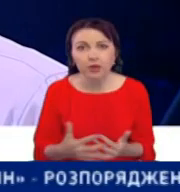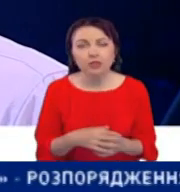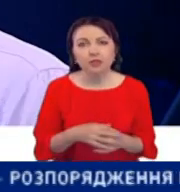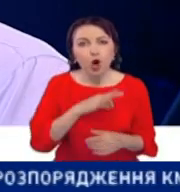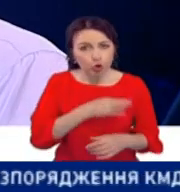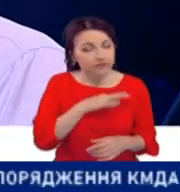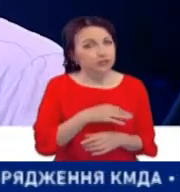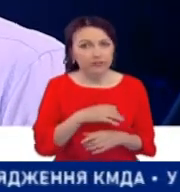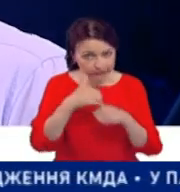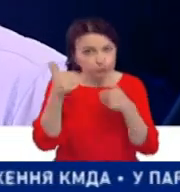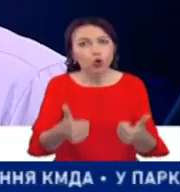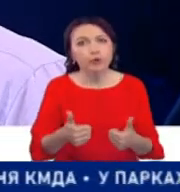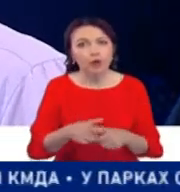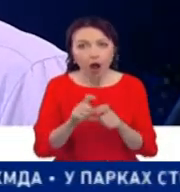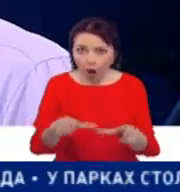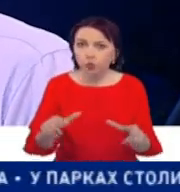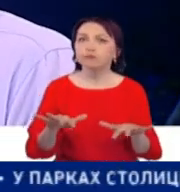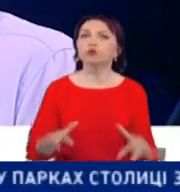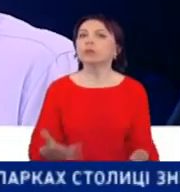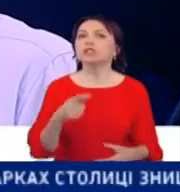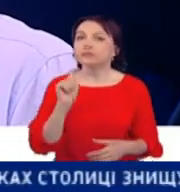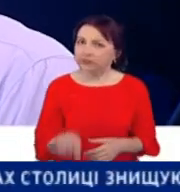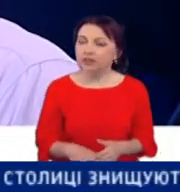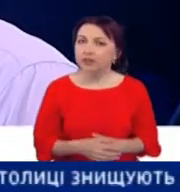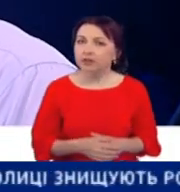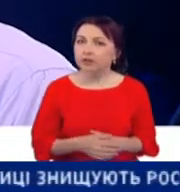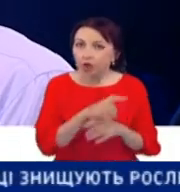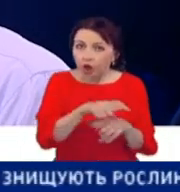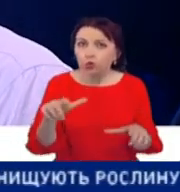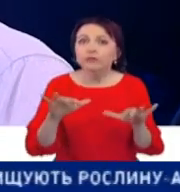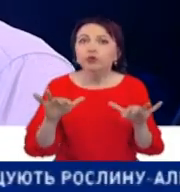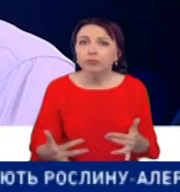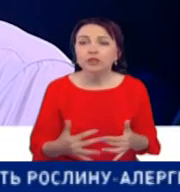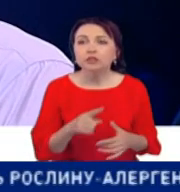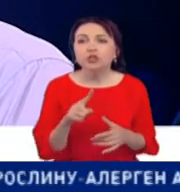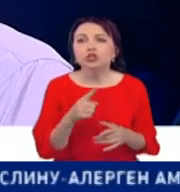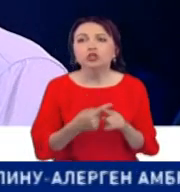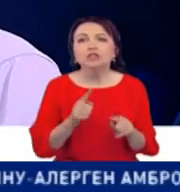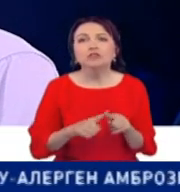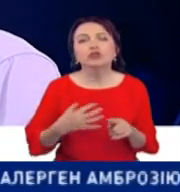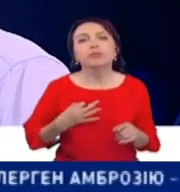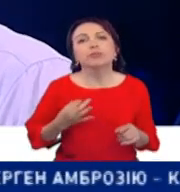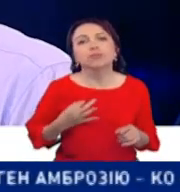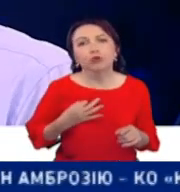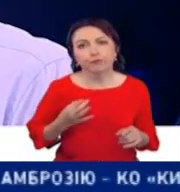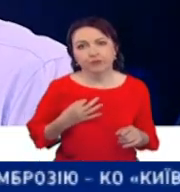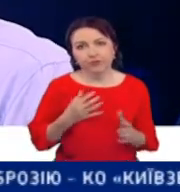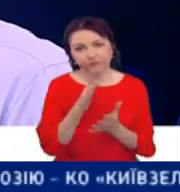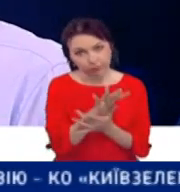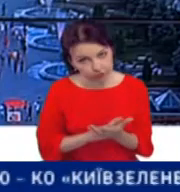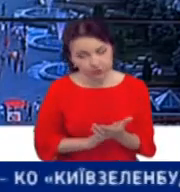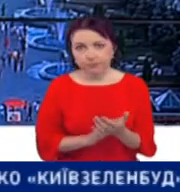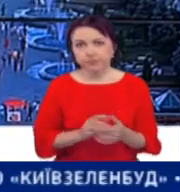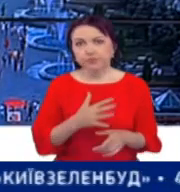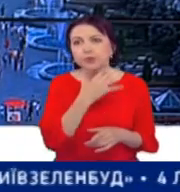добре дуже на фронті. А люди втомились від війни. Люди втомились від того, що їм на все пофіг, вибачте, будь ласка. І те,